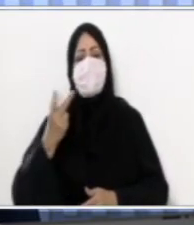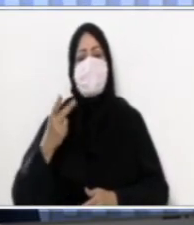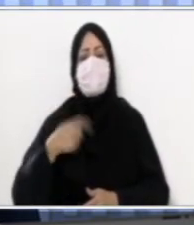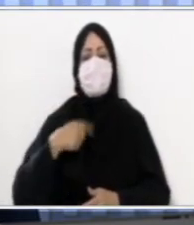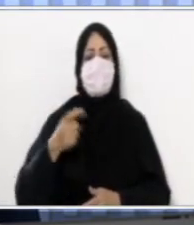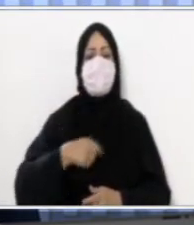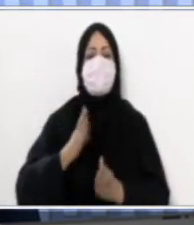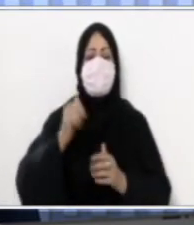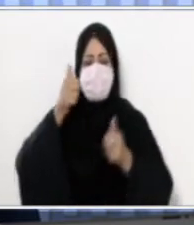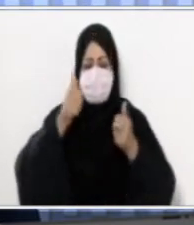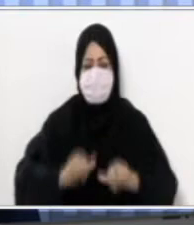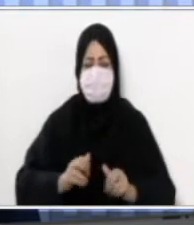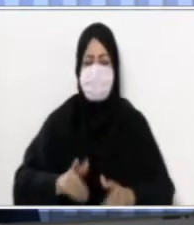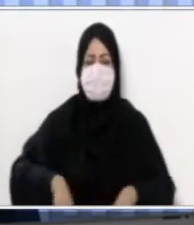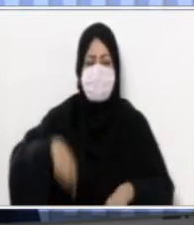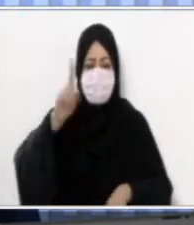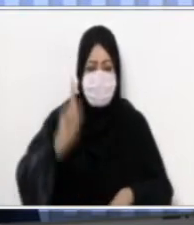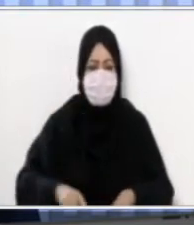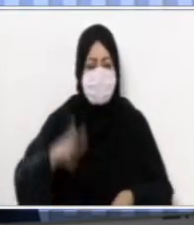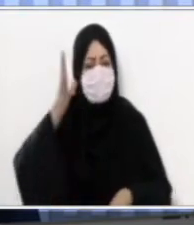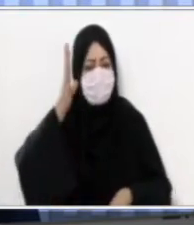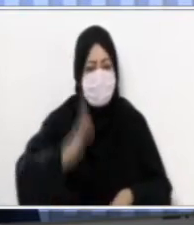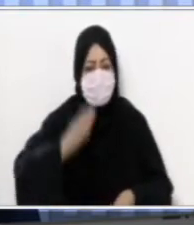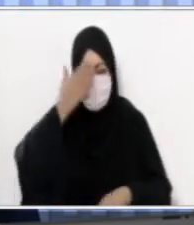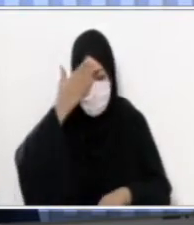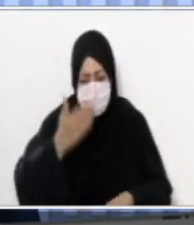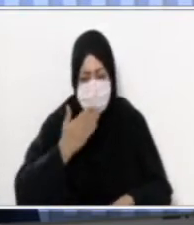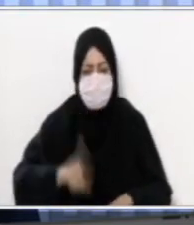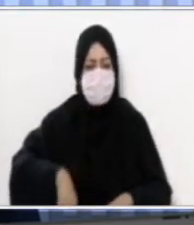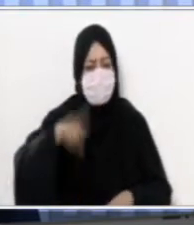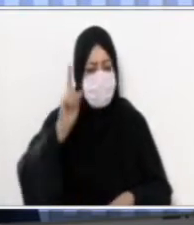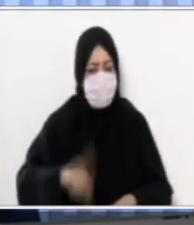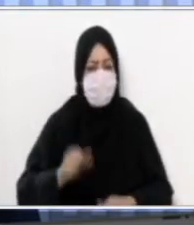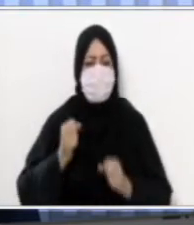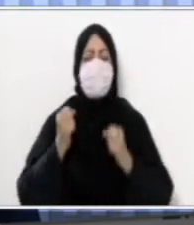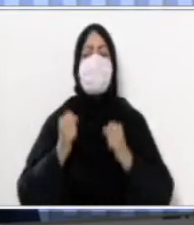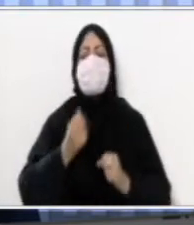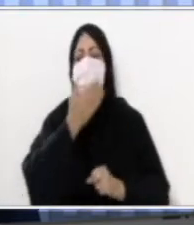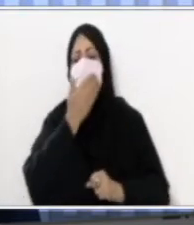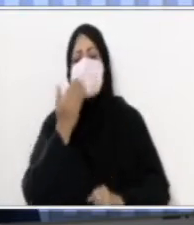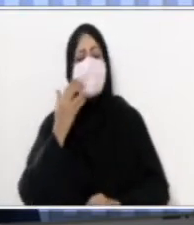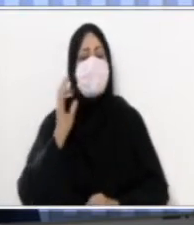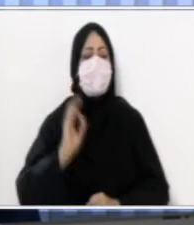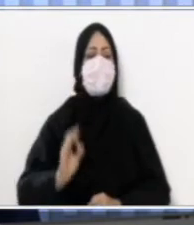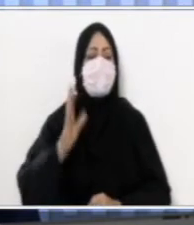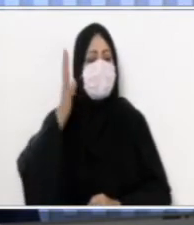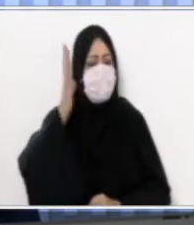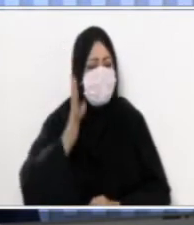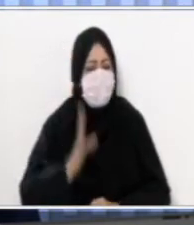والمتعبدين في هذا الشهر. فاستغلال هذا الشهر في التعبد والتلاوة والدعاء